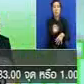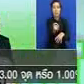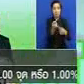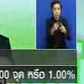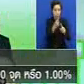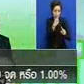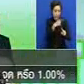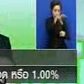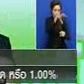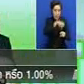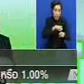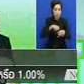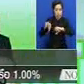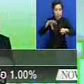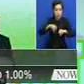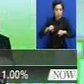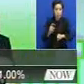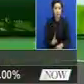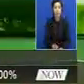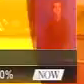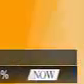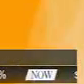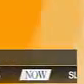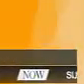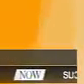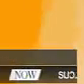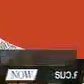ชิงกันมันมีเยอะขึ้น